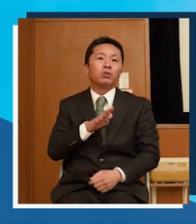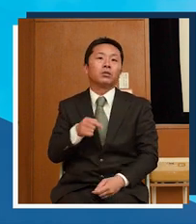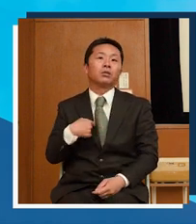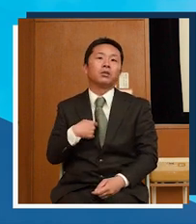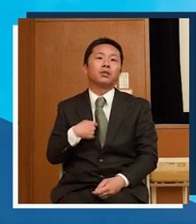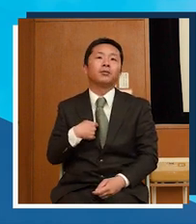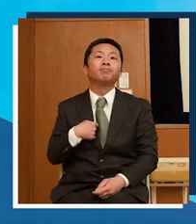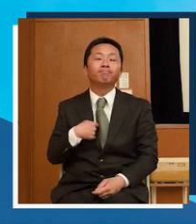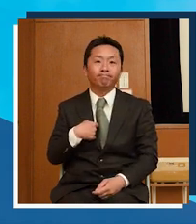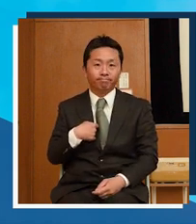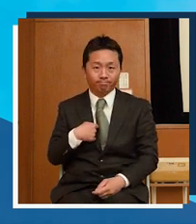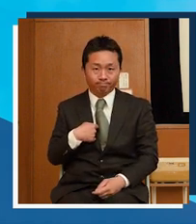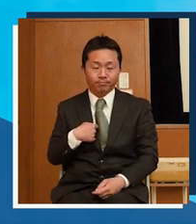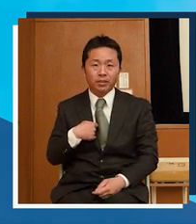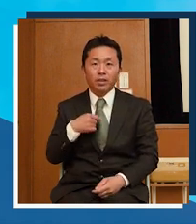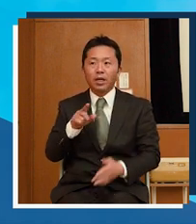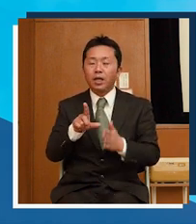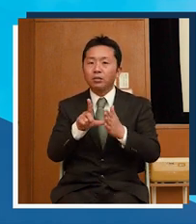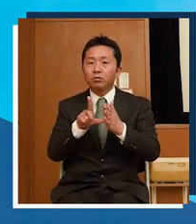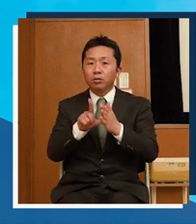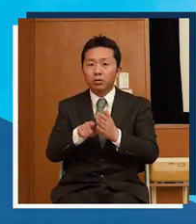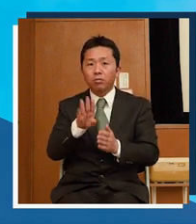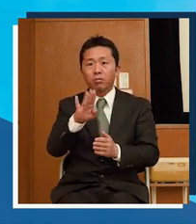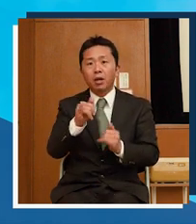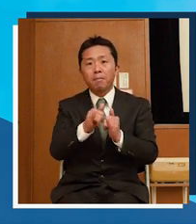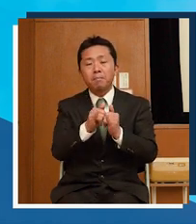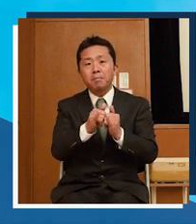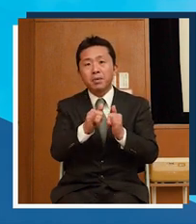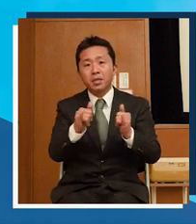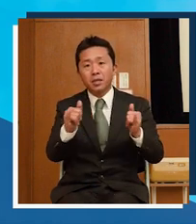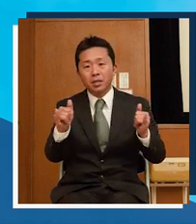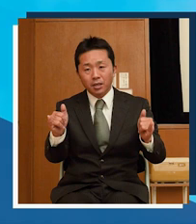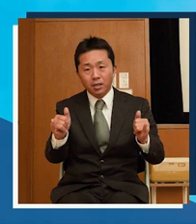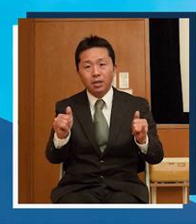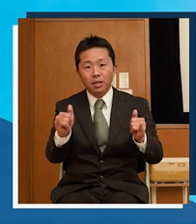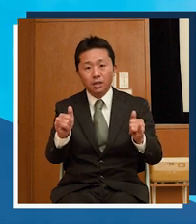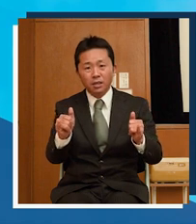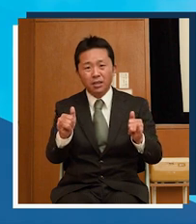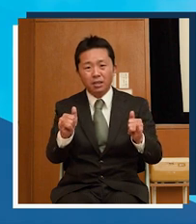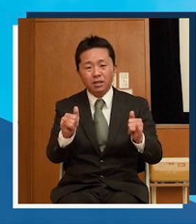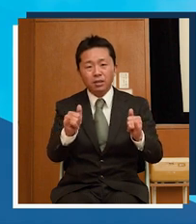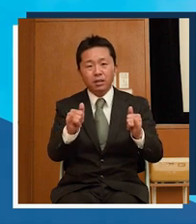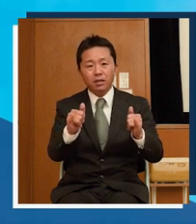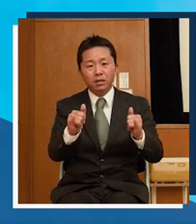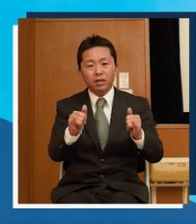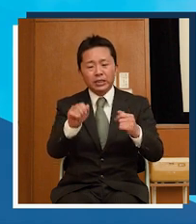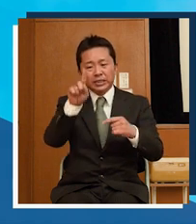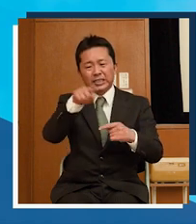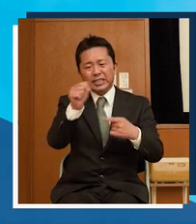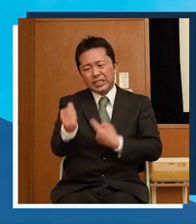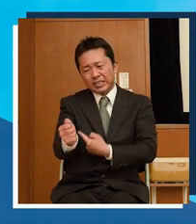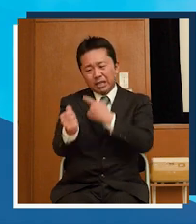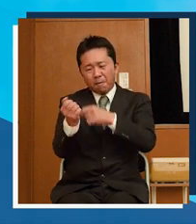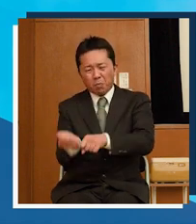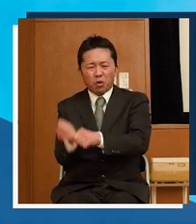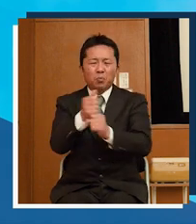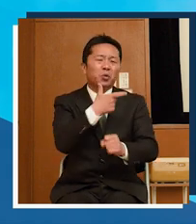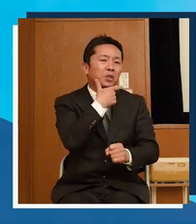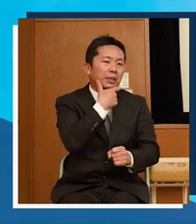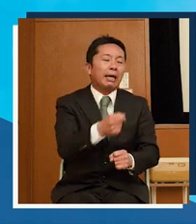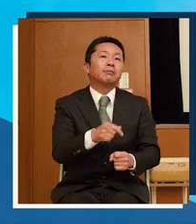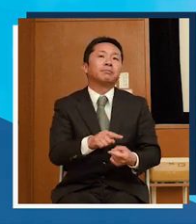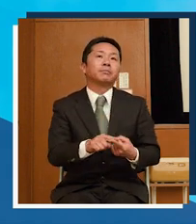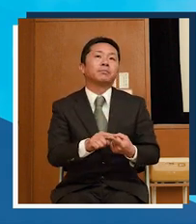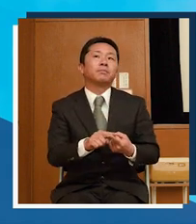もあの時の沖縄県民はとにかく米軍の姿勢喧嘩の中でなんとか人権を取り戻したい法のもに